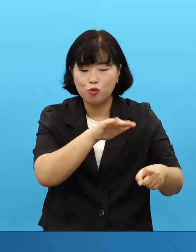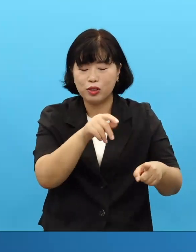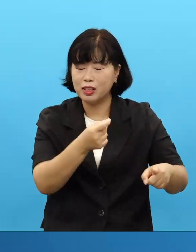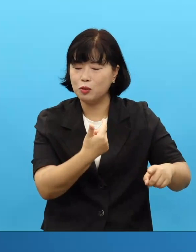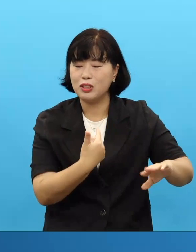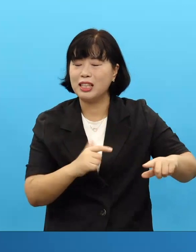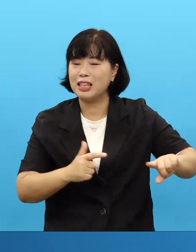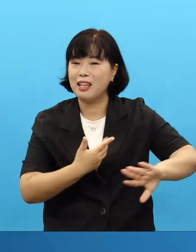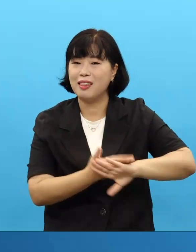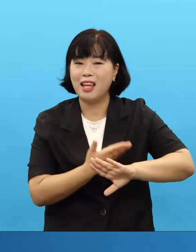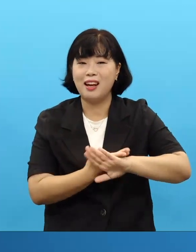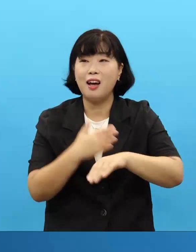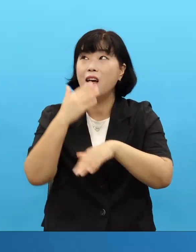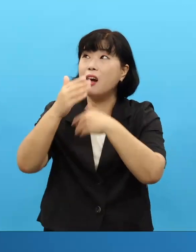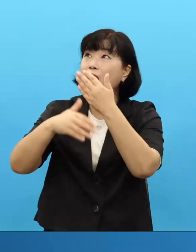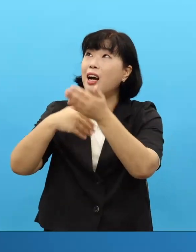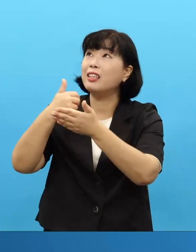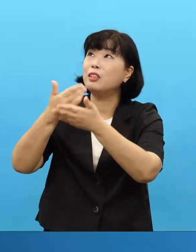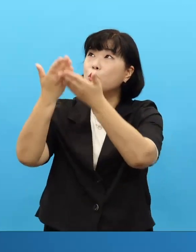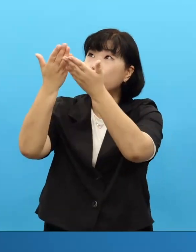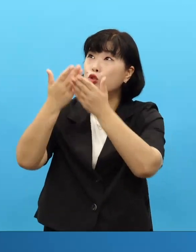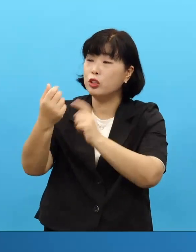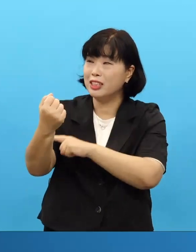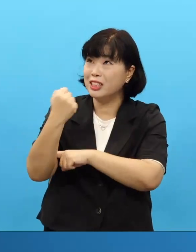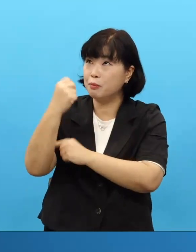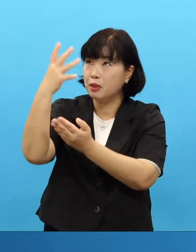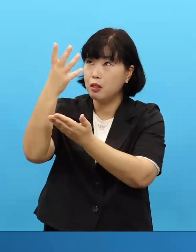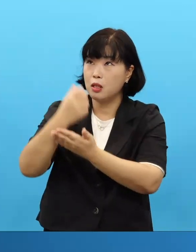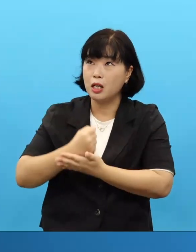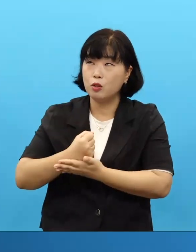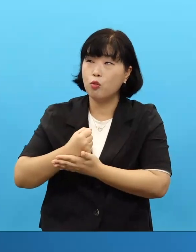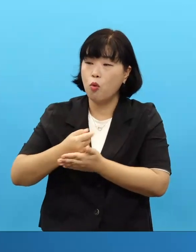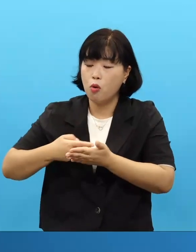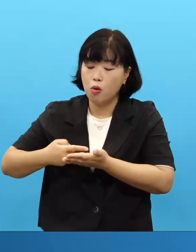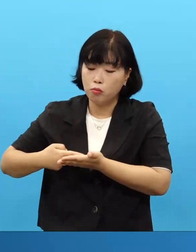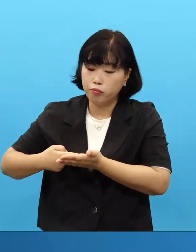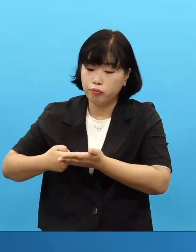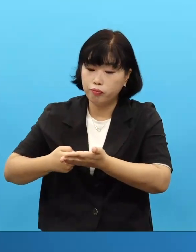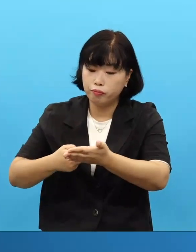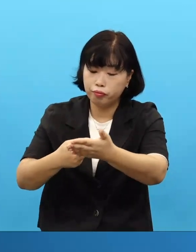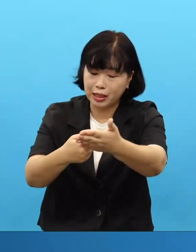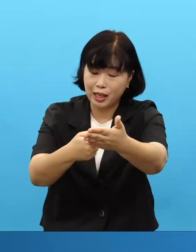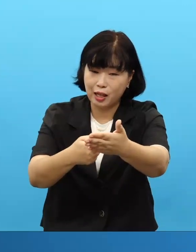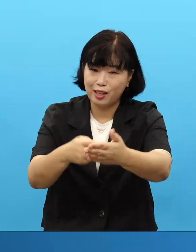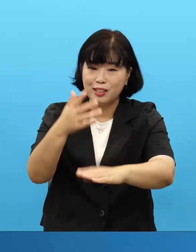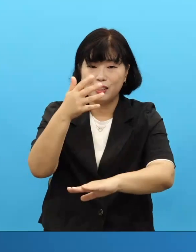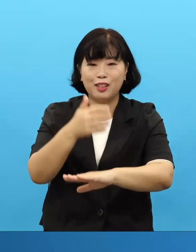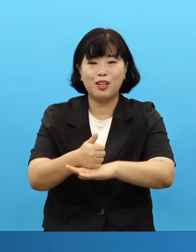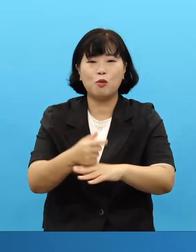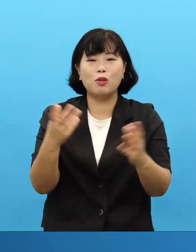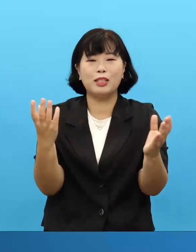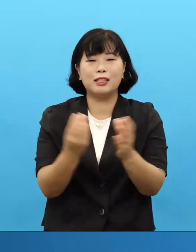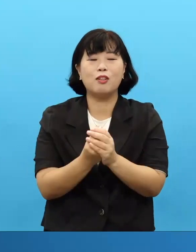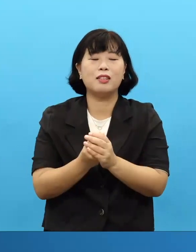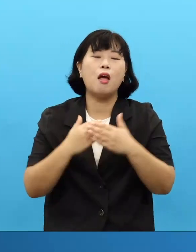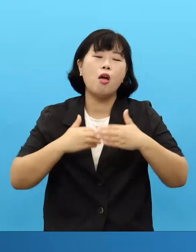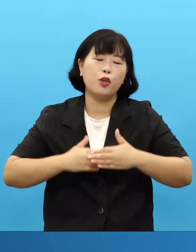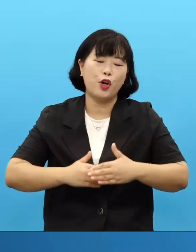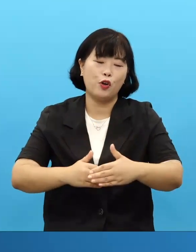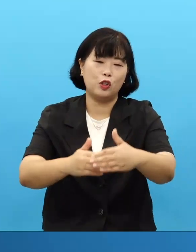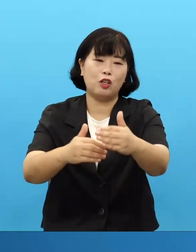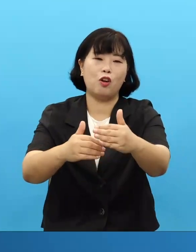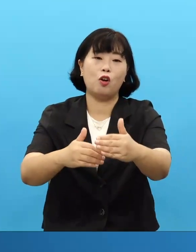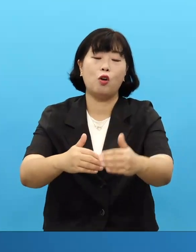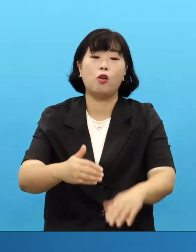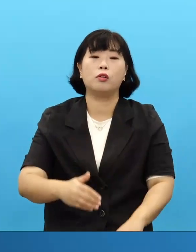영으로 그 힘으로 가는 겁니다. By the creationary spirit that comes from God, we must take this journey. 이걸 이미지라고 했습니다. That's what we refer to as image.